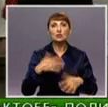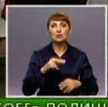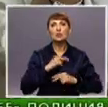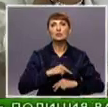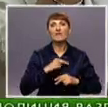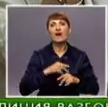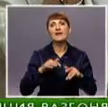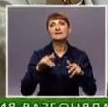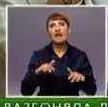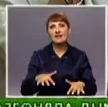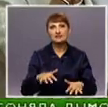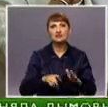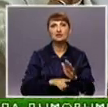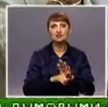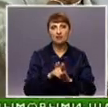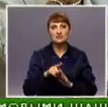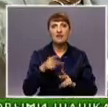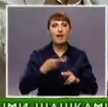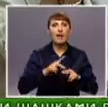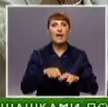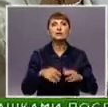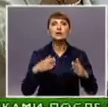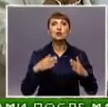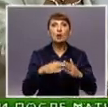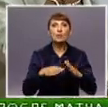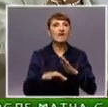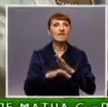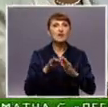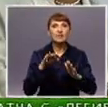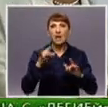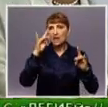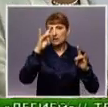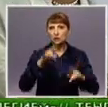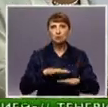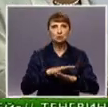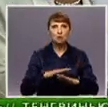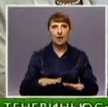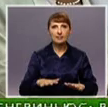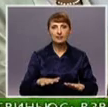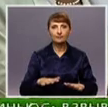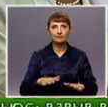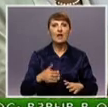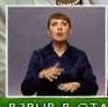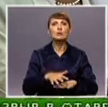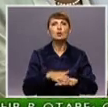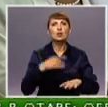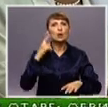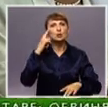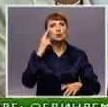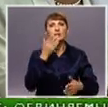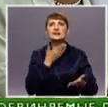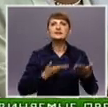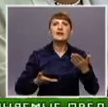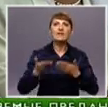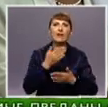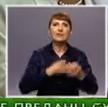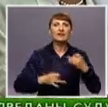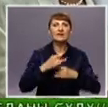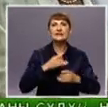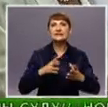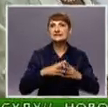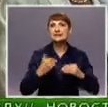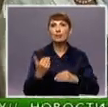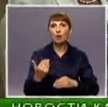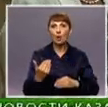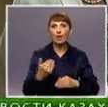деятельность. Этот дом выбран не случайно. Мы долго думали, советовались с семьей и решили,